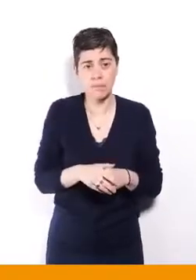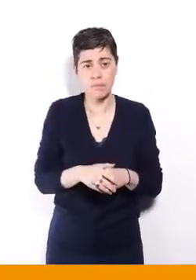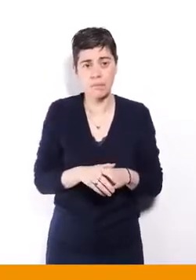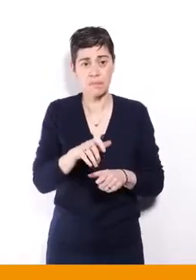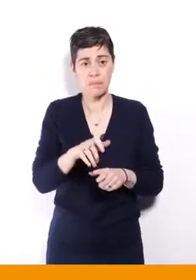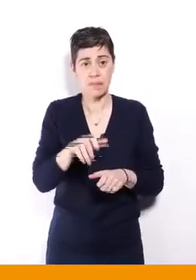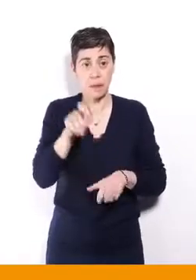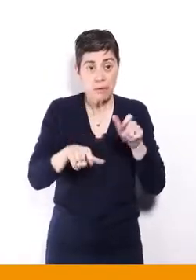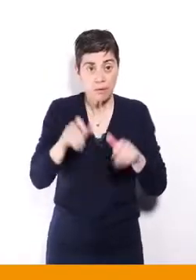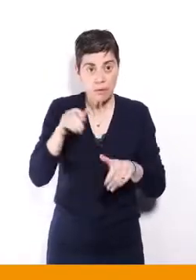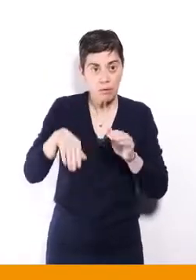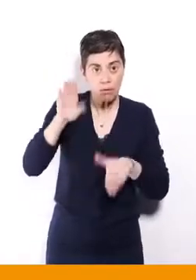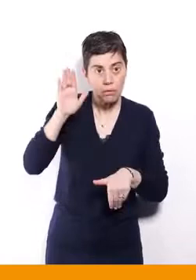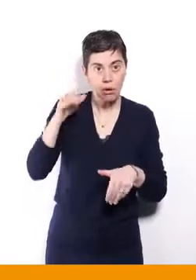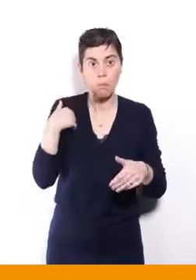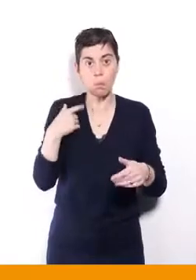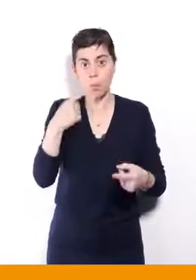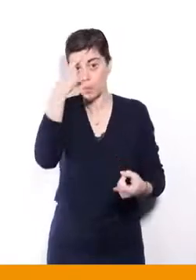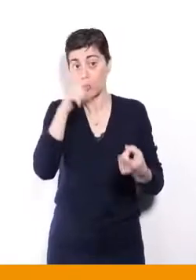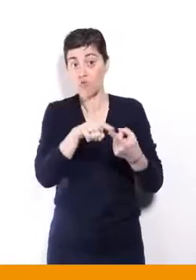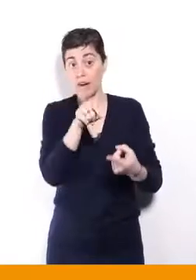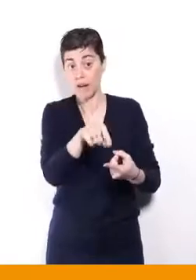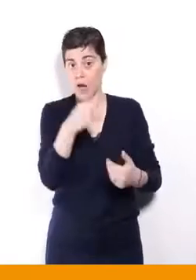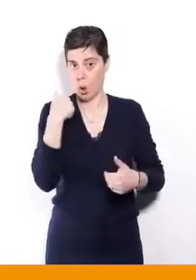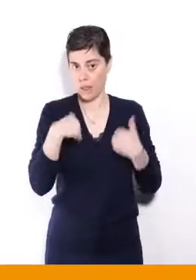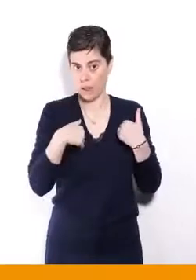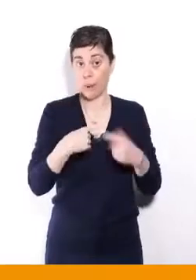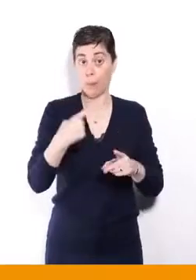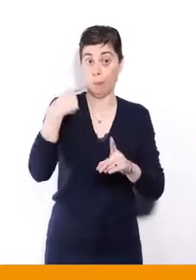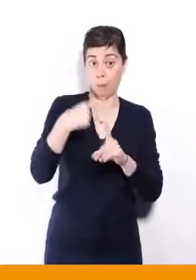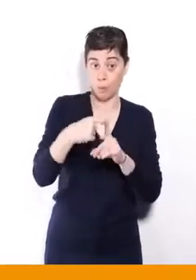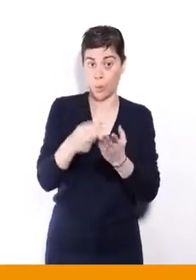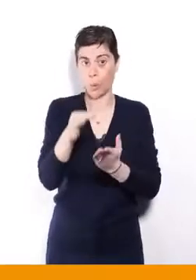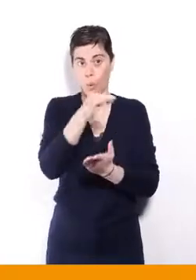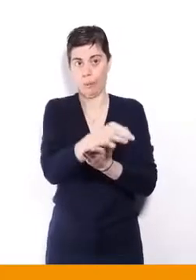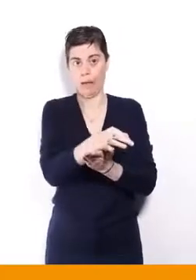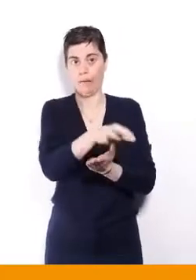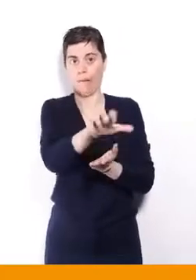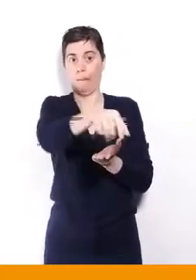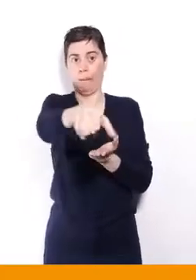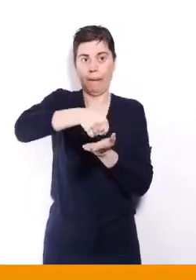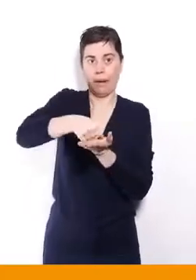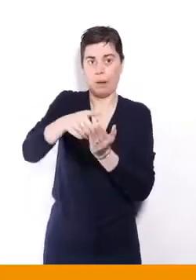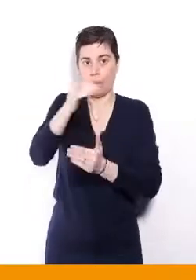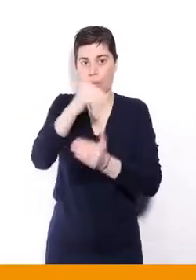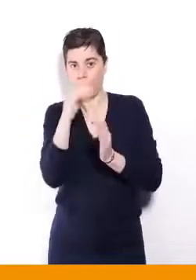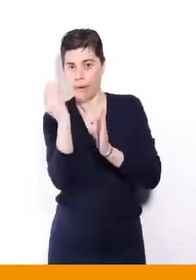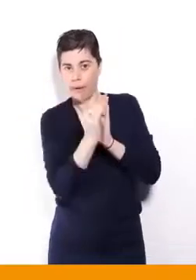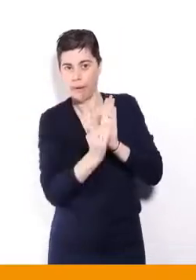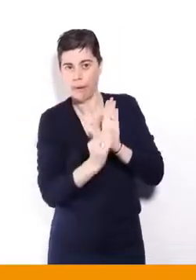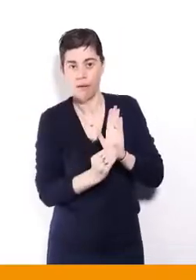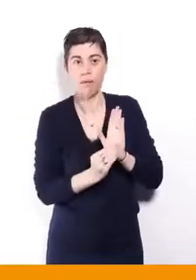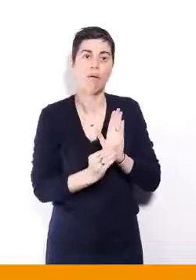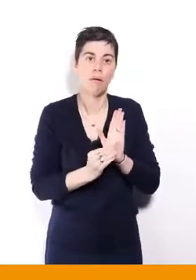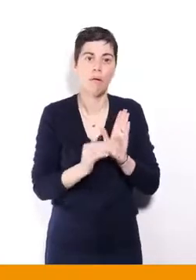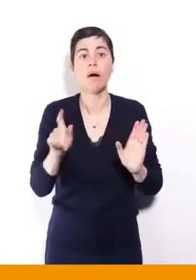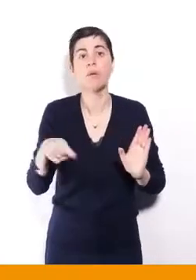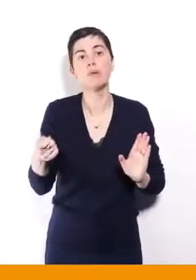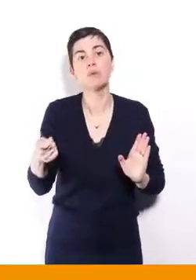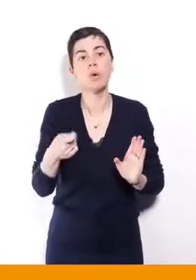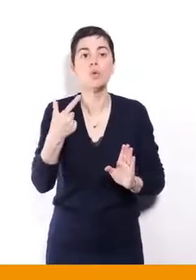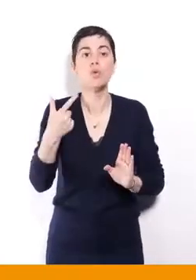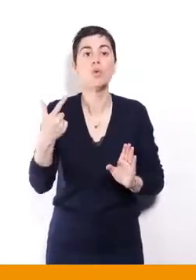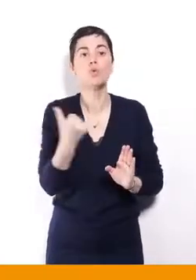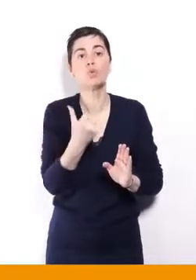s'emparent pas de ce sujet et du handicap et de l'outre-mer, au-delà d'aller faire une tournée de 24 heures dans l'outre-mer pour